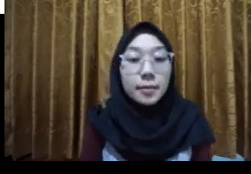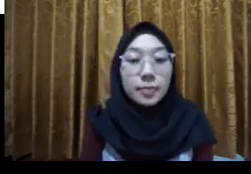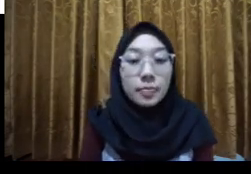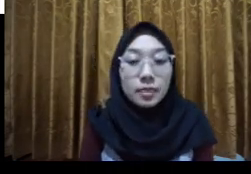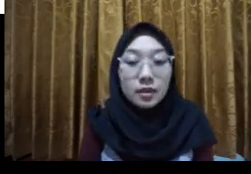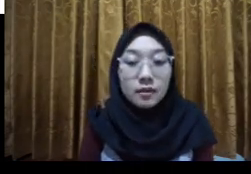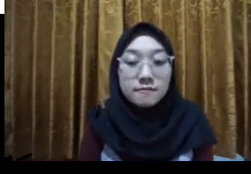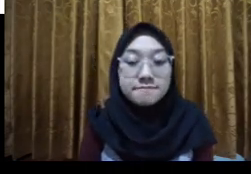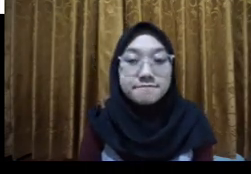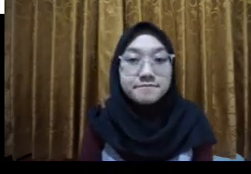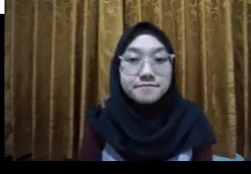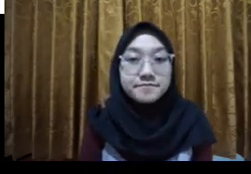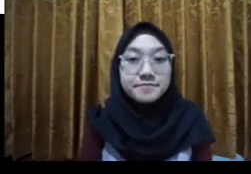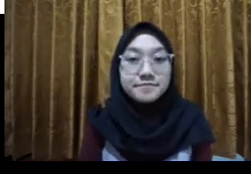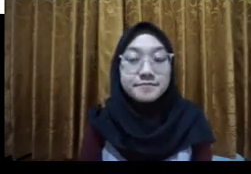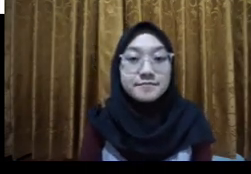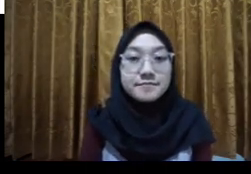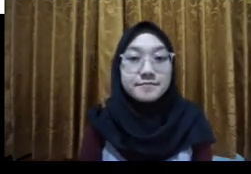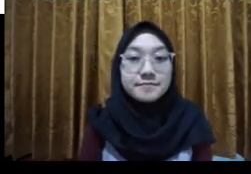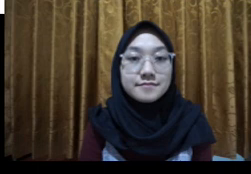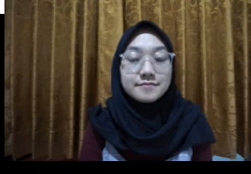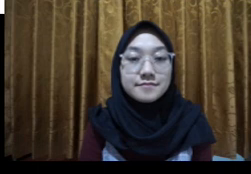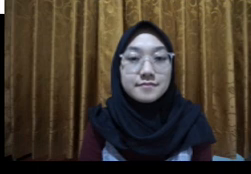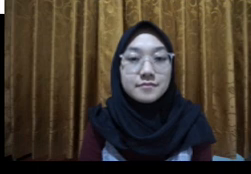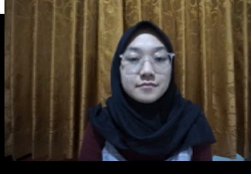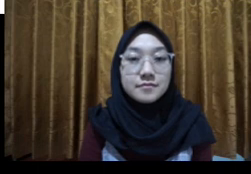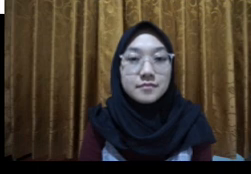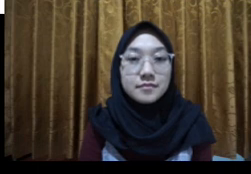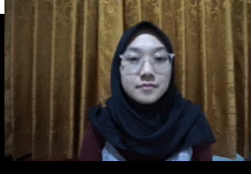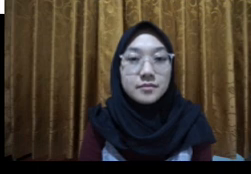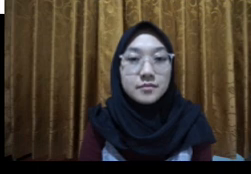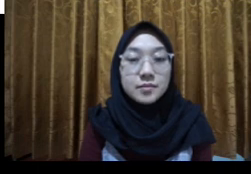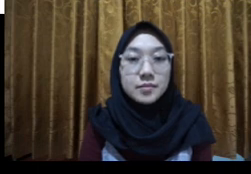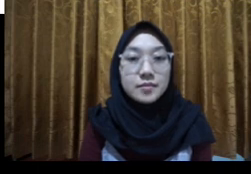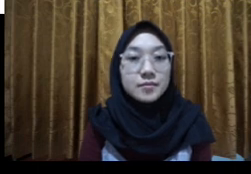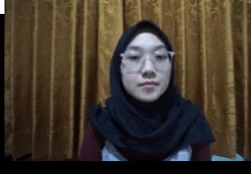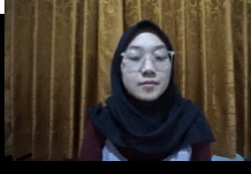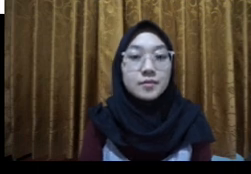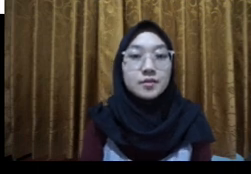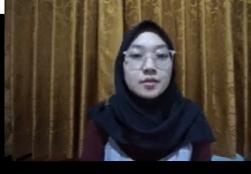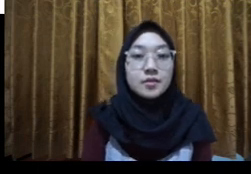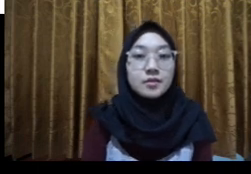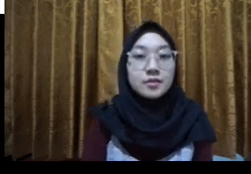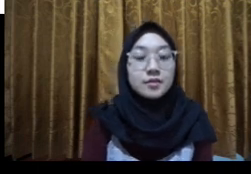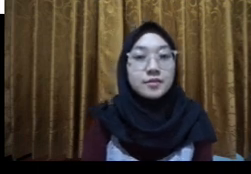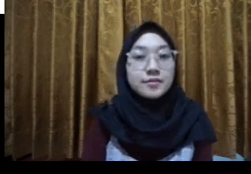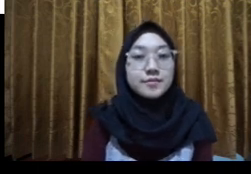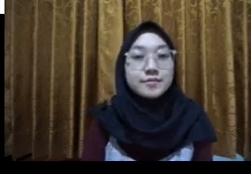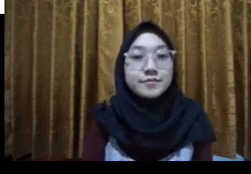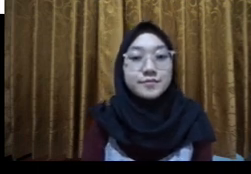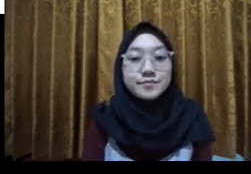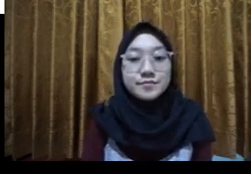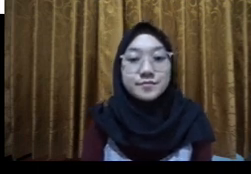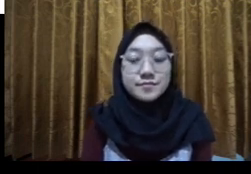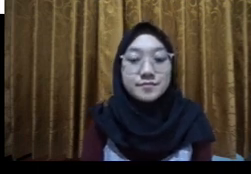CAS MPLB SMALB Anggota Tim Peng-EU Bank Kurikulum. Nah, tim pengembang kurikulum harus, tapi dia